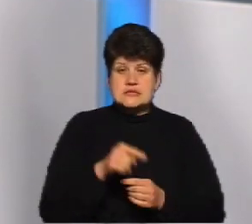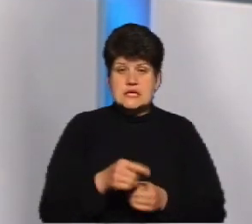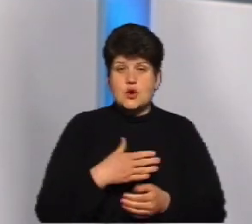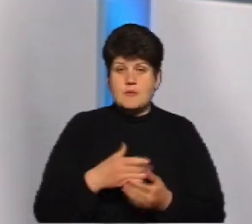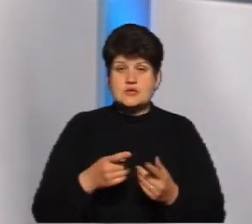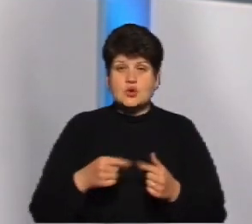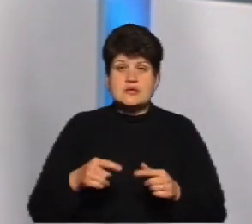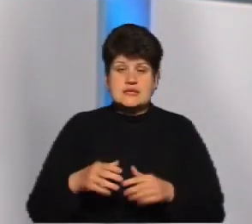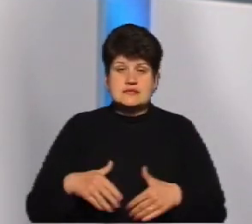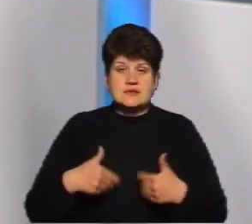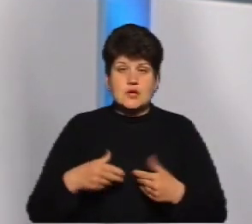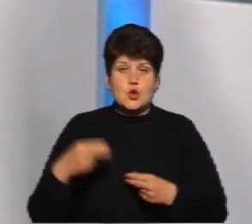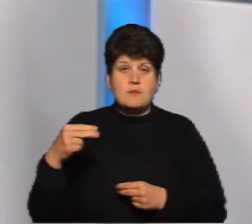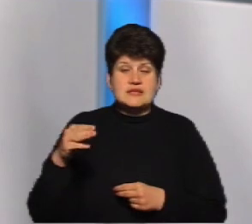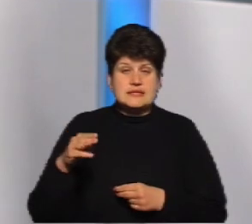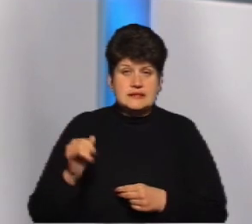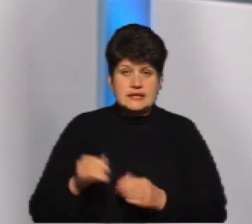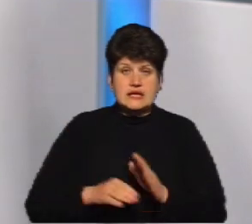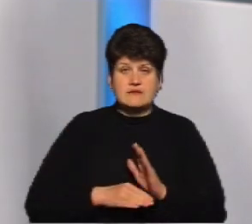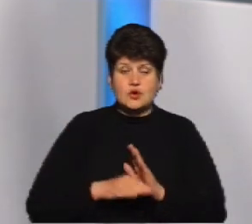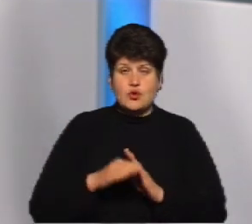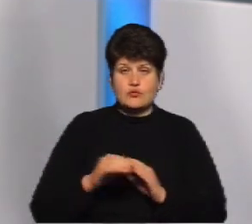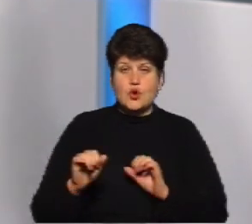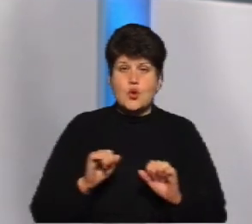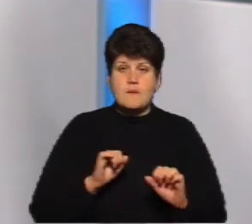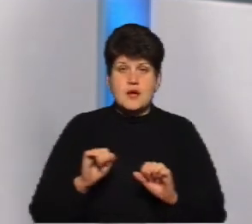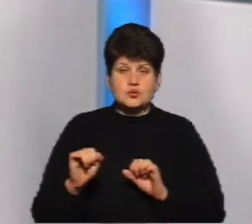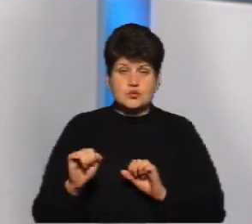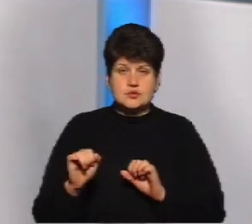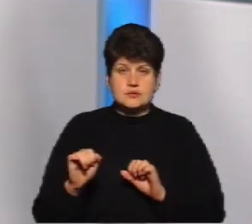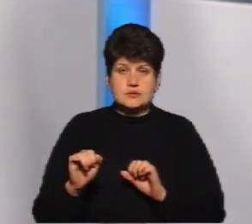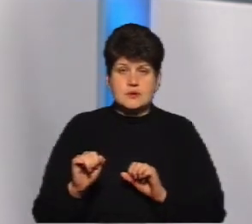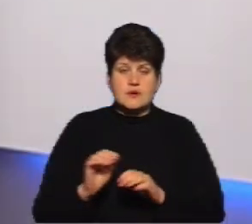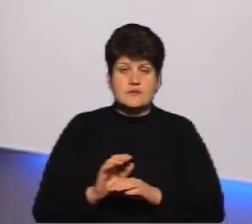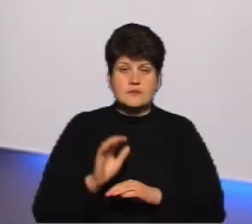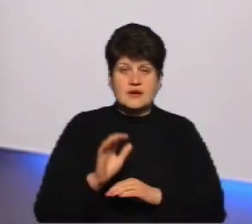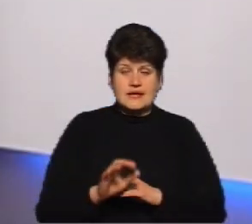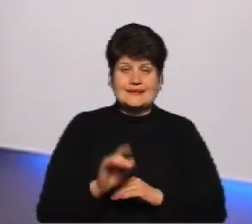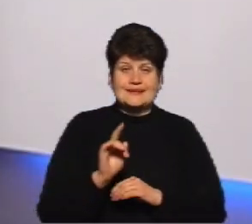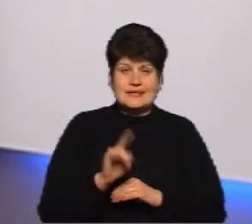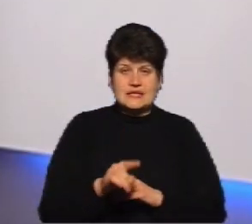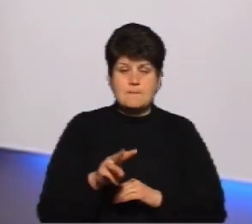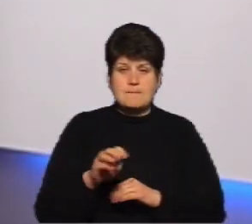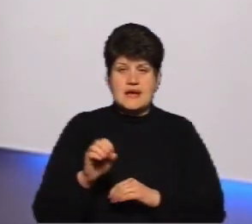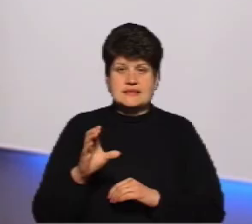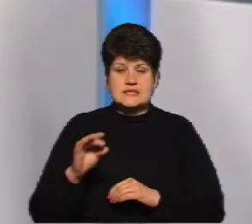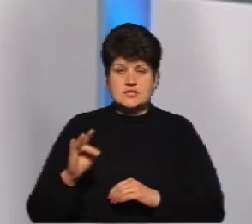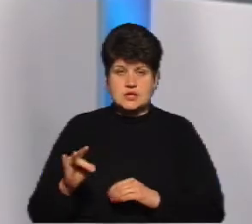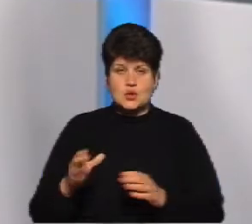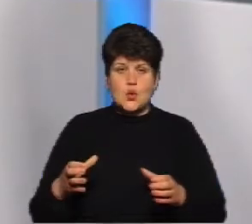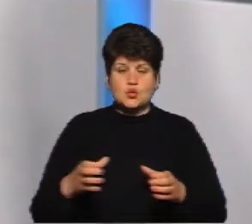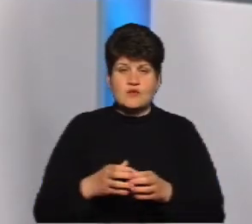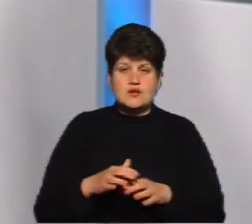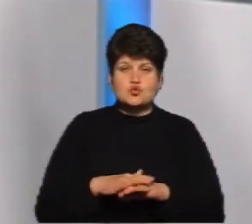до президента, як Верховного Головнокомандуюча, посилати такі меседжі гуртування суспільства